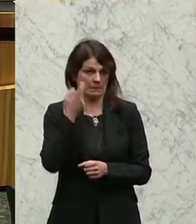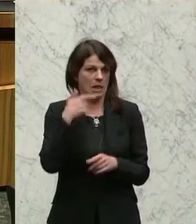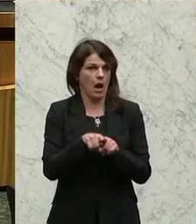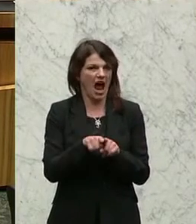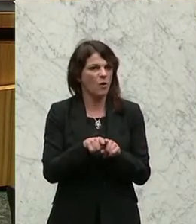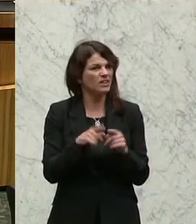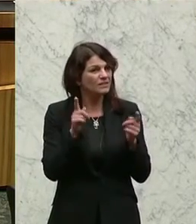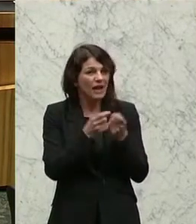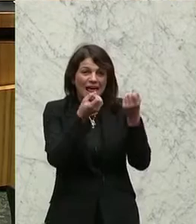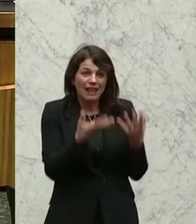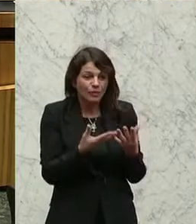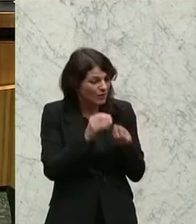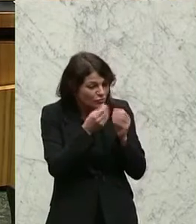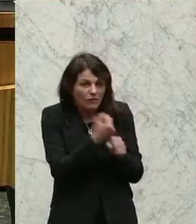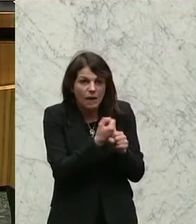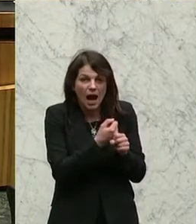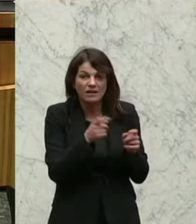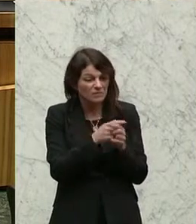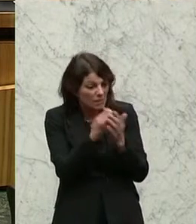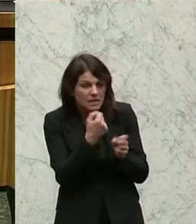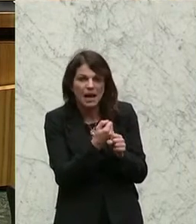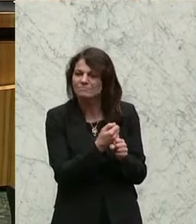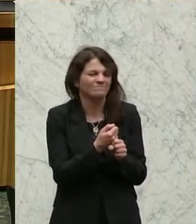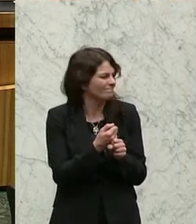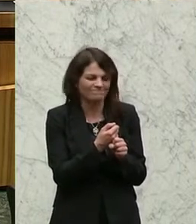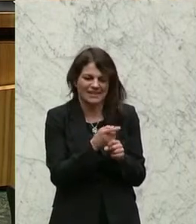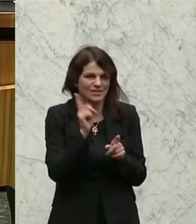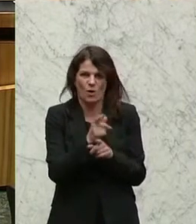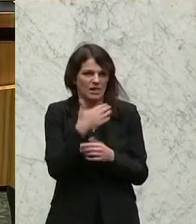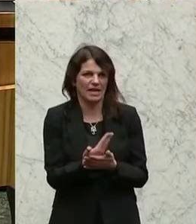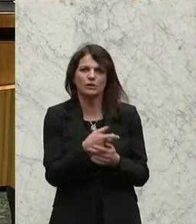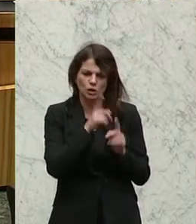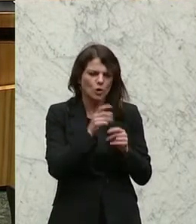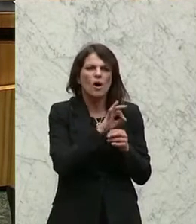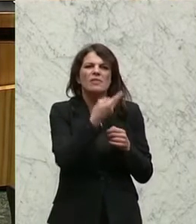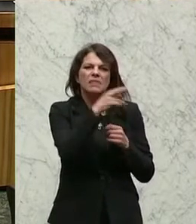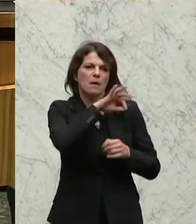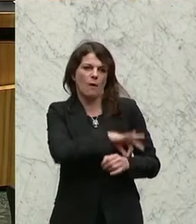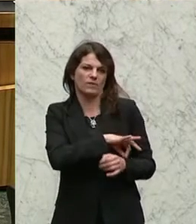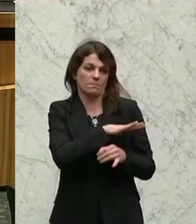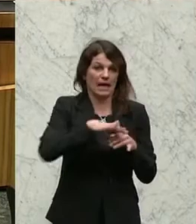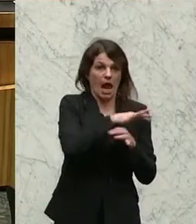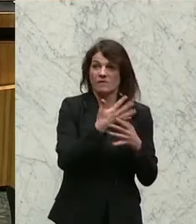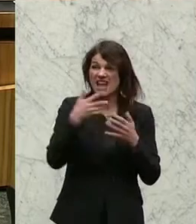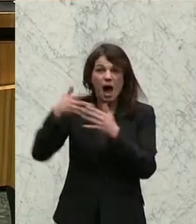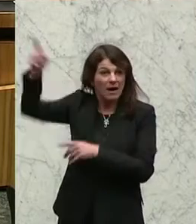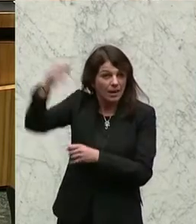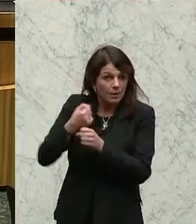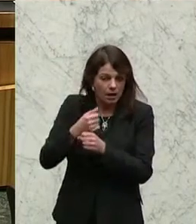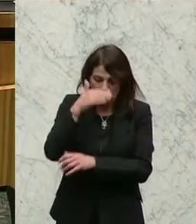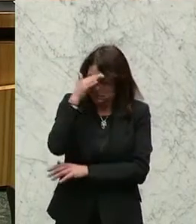dass Kommerzialisierung der Natur in den Non-Profit-Bereich gehört und was die Amerikaner da aufführen, das ist wirklich